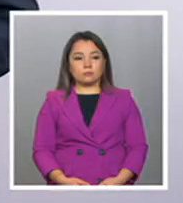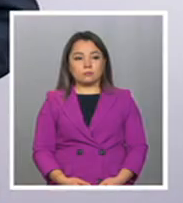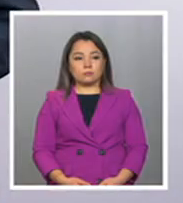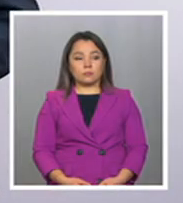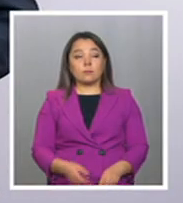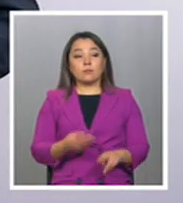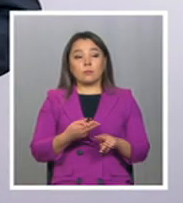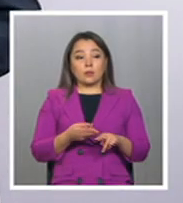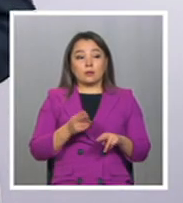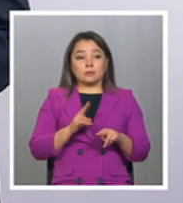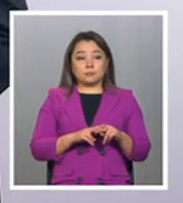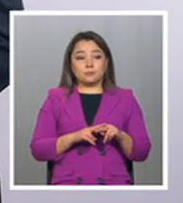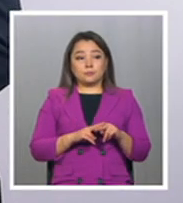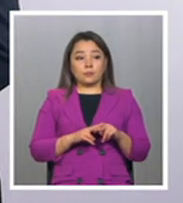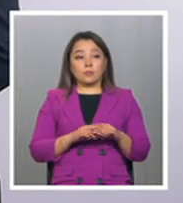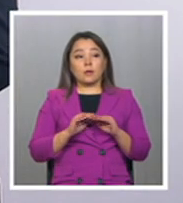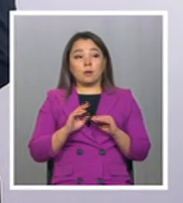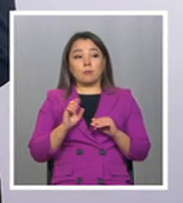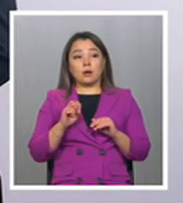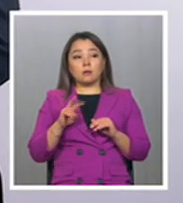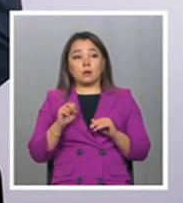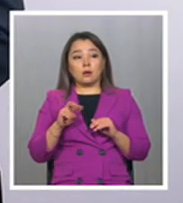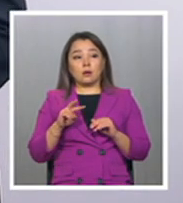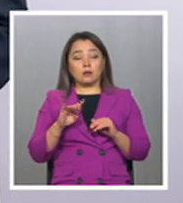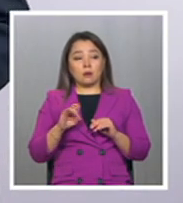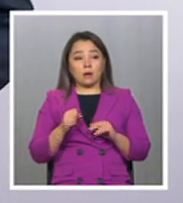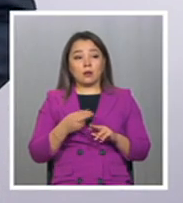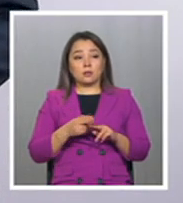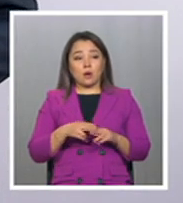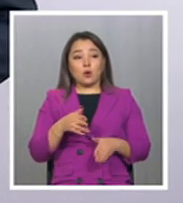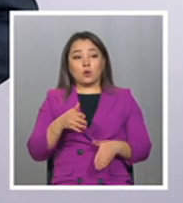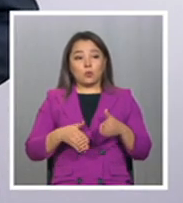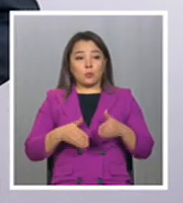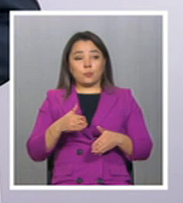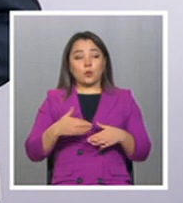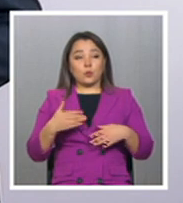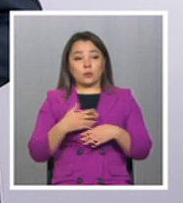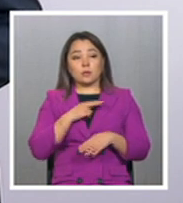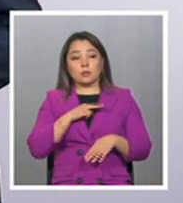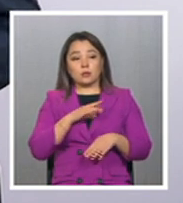Енді балара роботтың қозғалыс алгоритмін